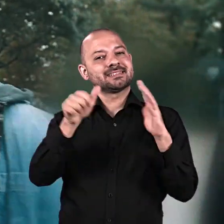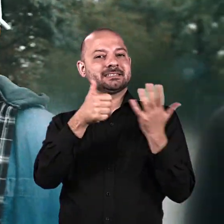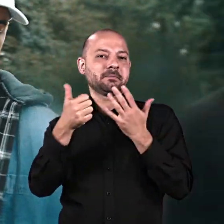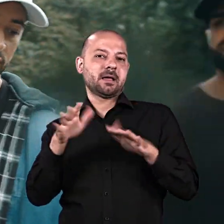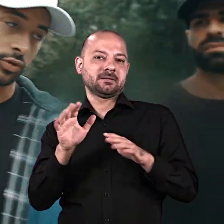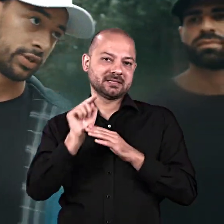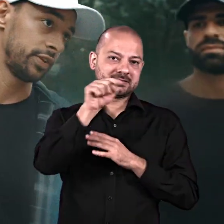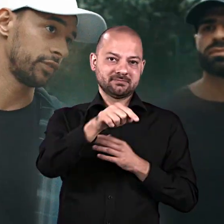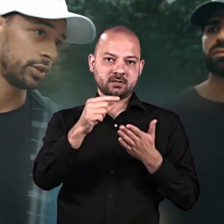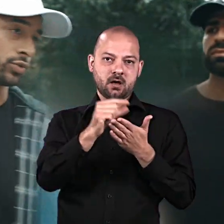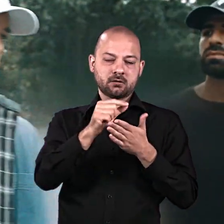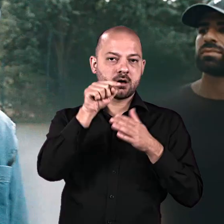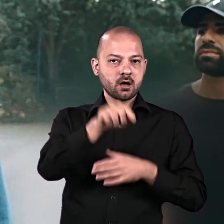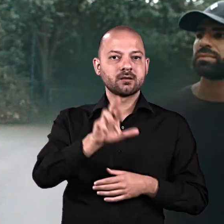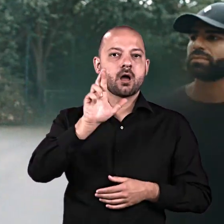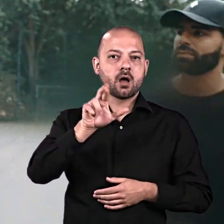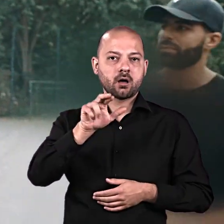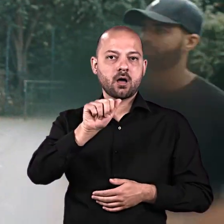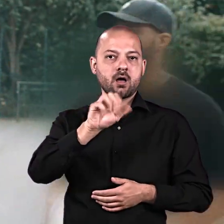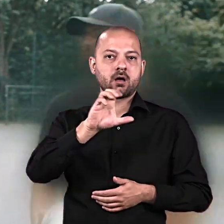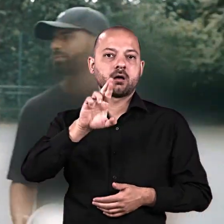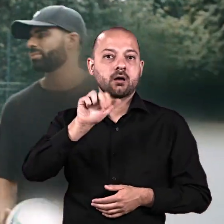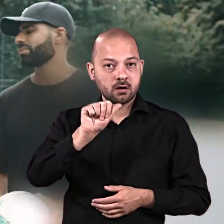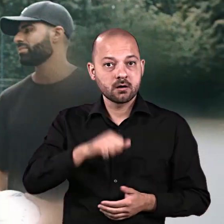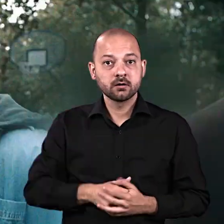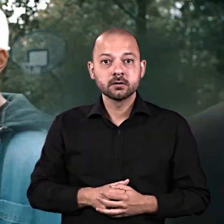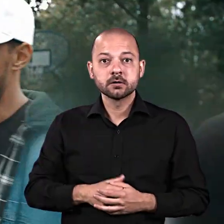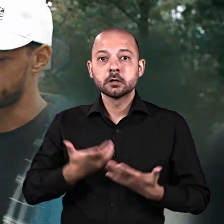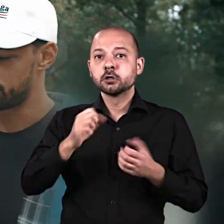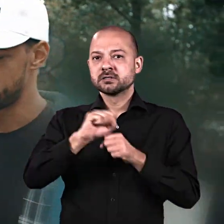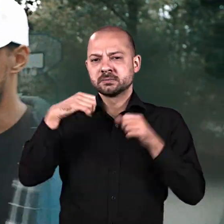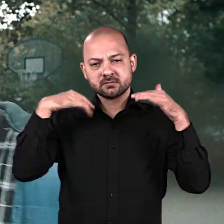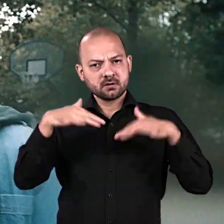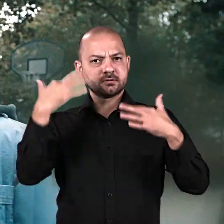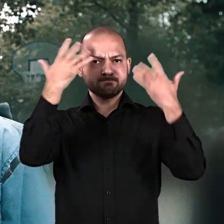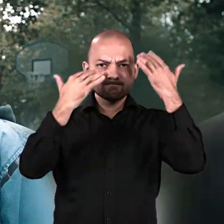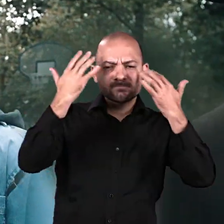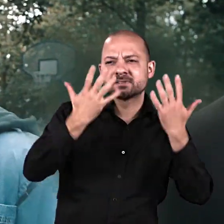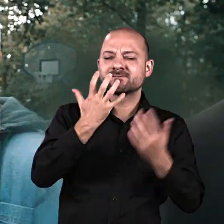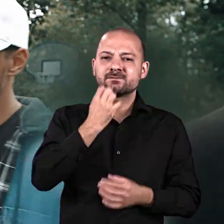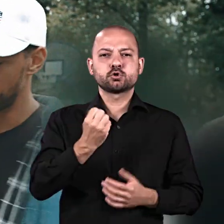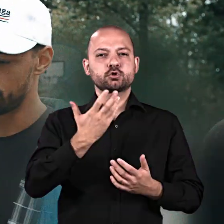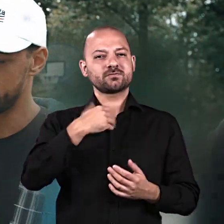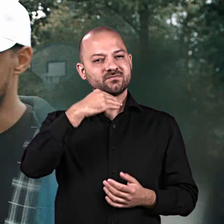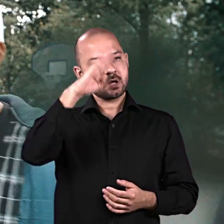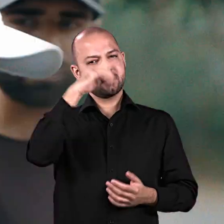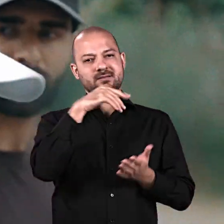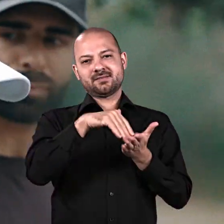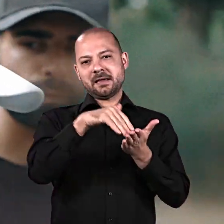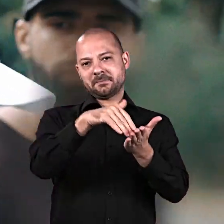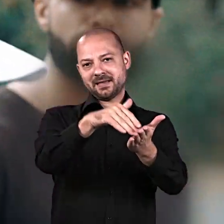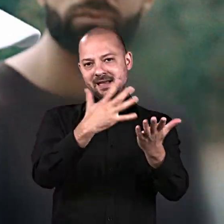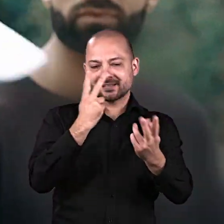ihm sozusagen auch groß geworden. Deswegen war ich schon sechs Mal dort in Ghana, Accra. Aber trotzdem sind meine Gedanken natürlich auch immer da,